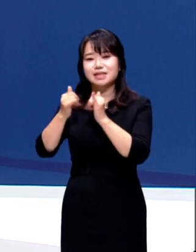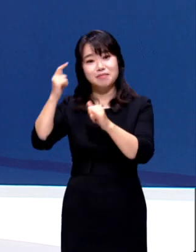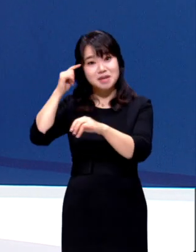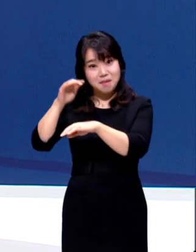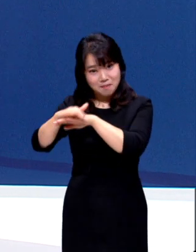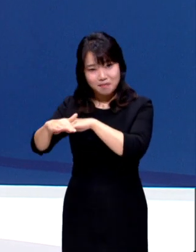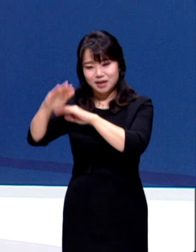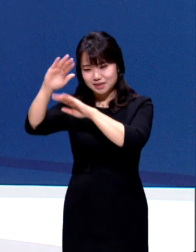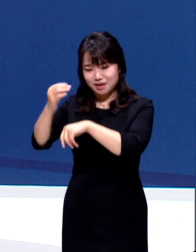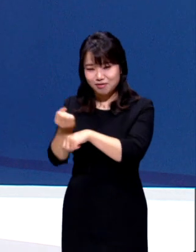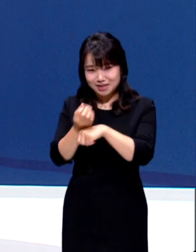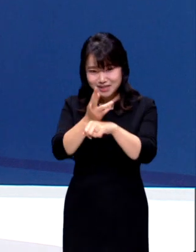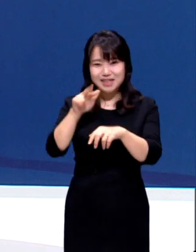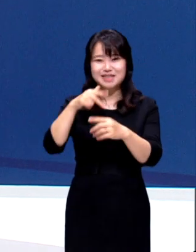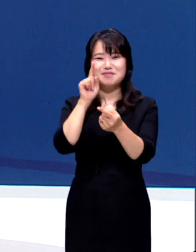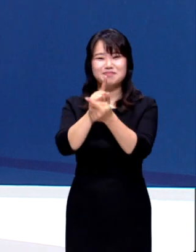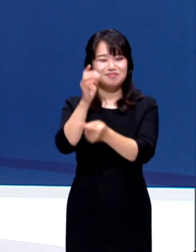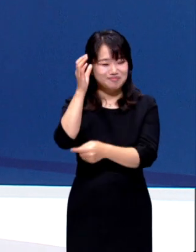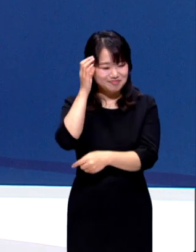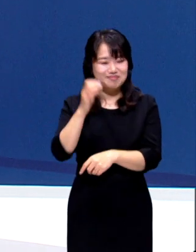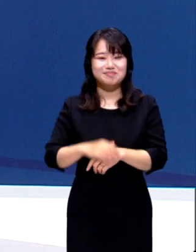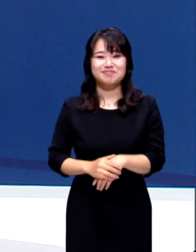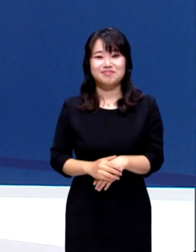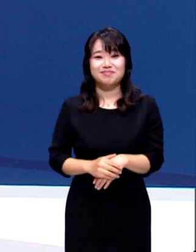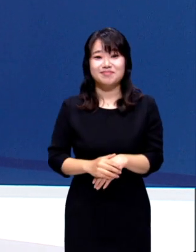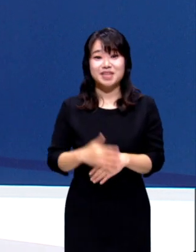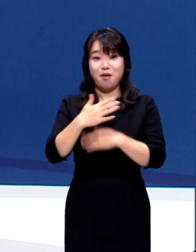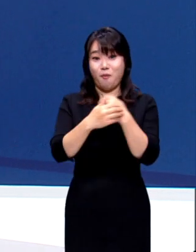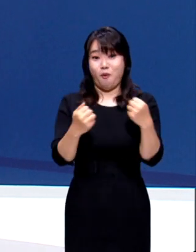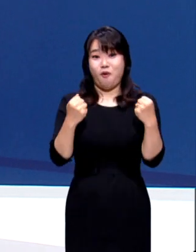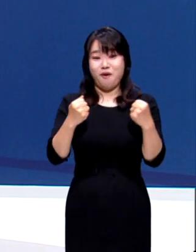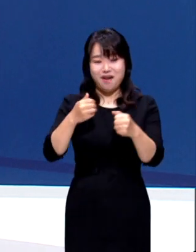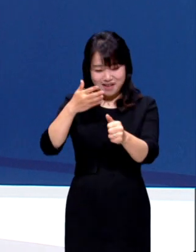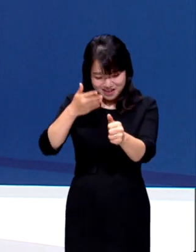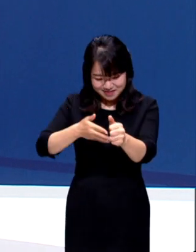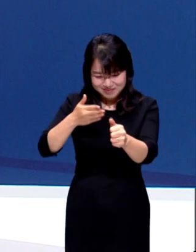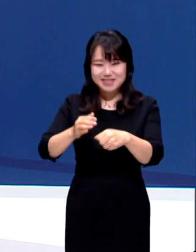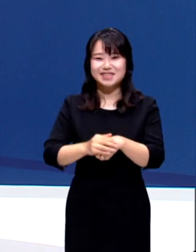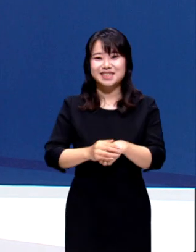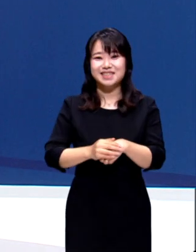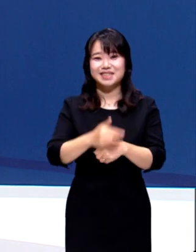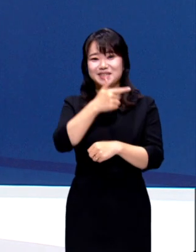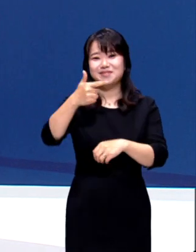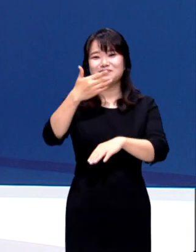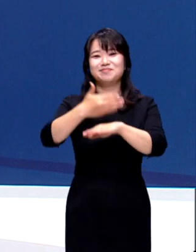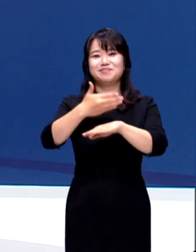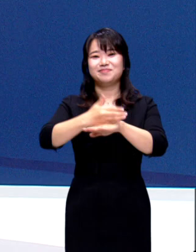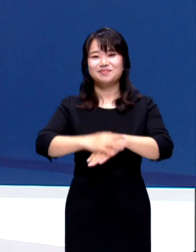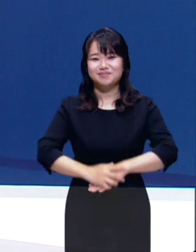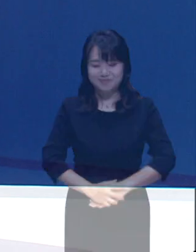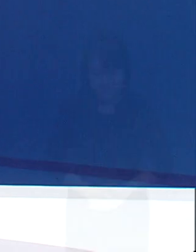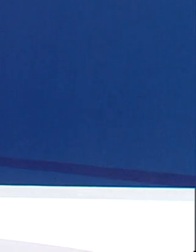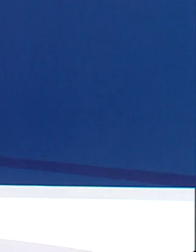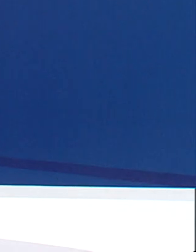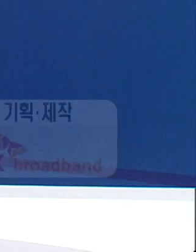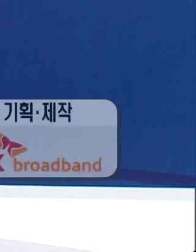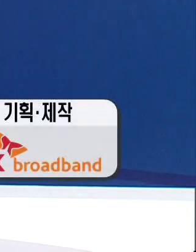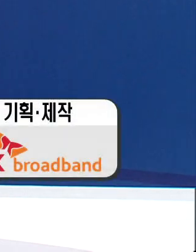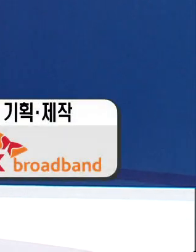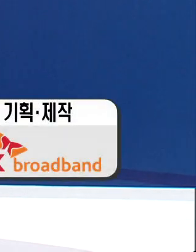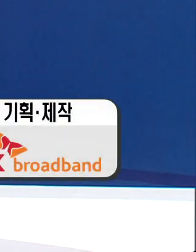서울시민의 가치를 담은 소식으로 다음 주 찾아뵙겠습니다. 네, 건강한 주말 보내시기 바랍니다. 시청해주신 여러분 고맙습니다.